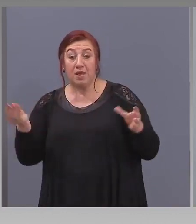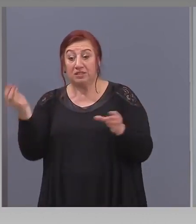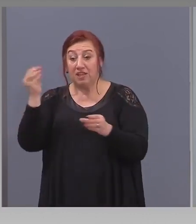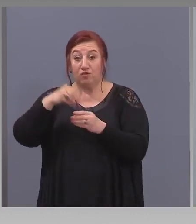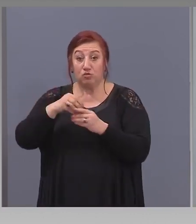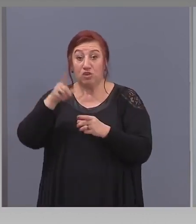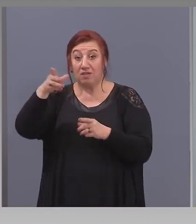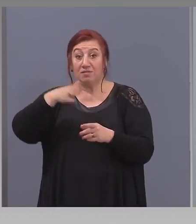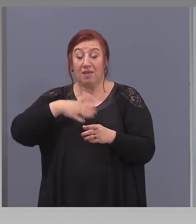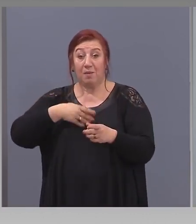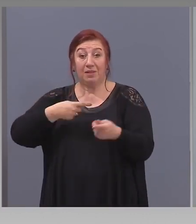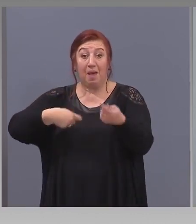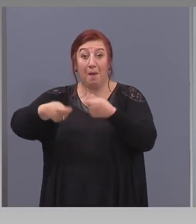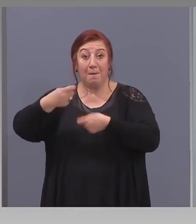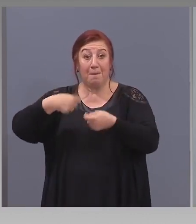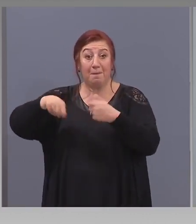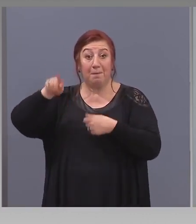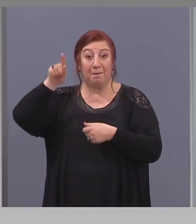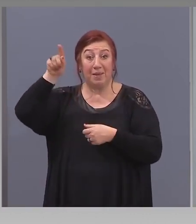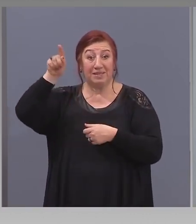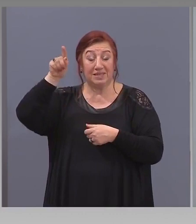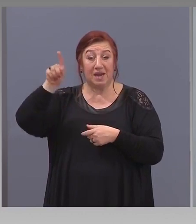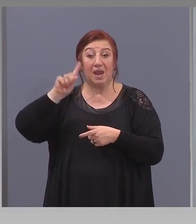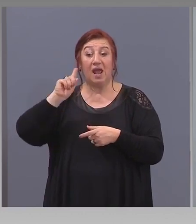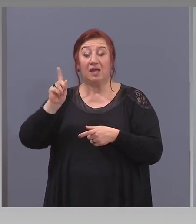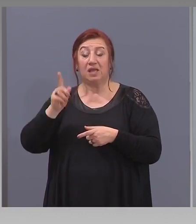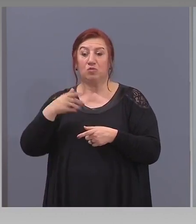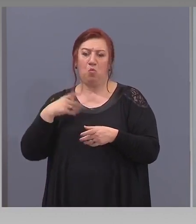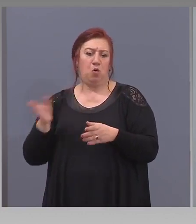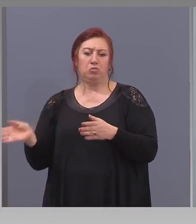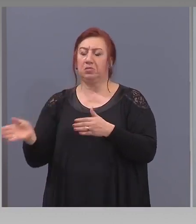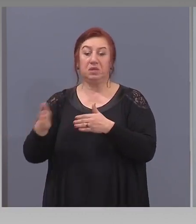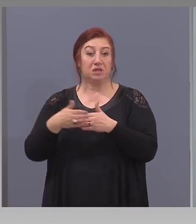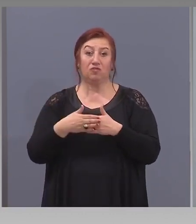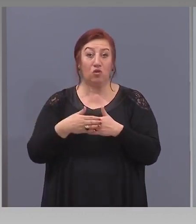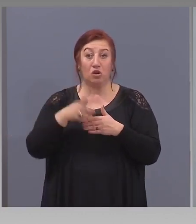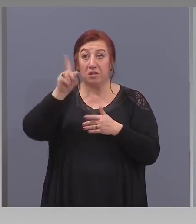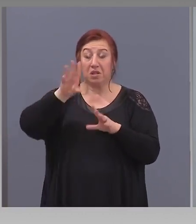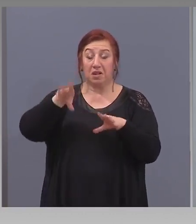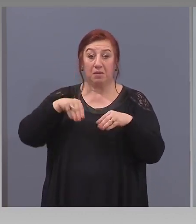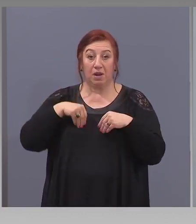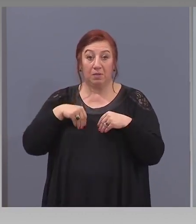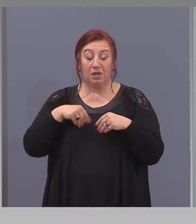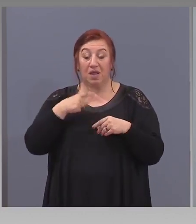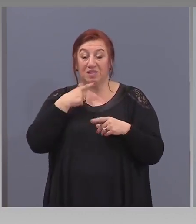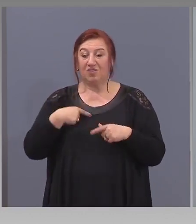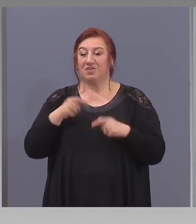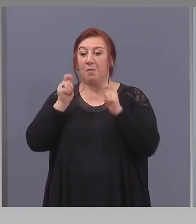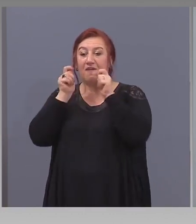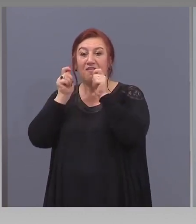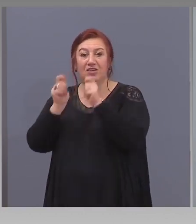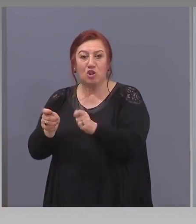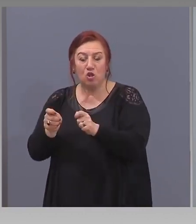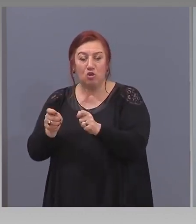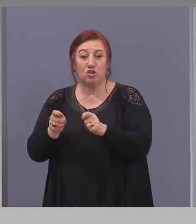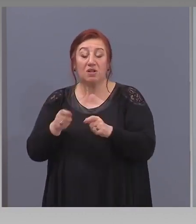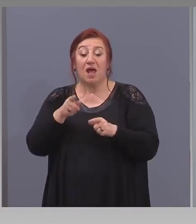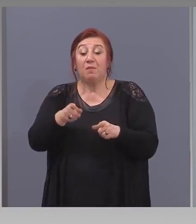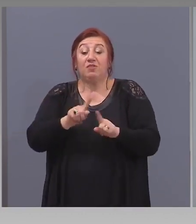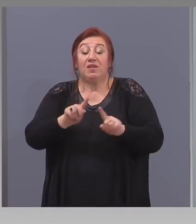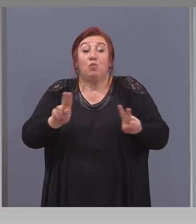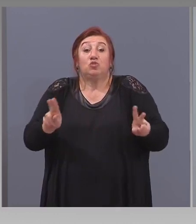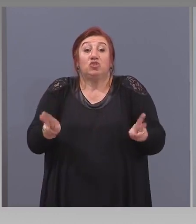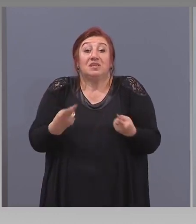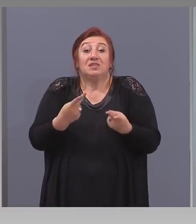имат пазар там, където примерно могат да затворят. Еми, затова съм възложил. Но то не се прави за един